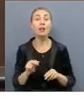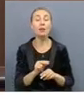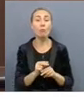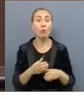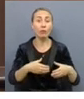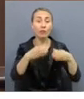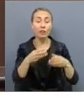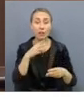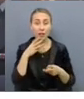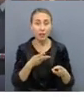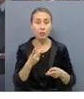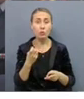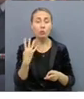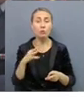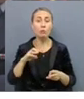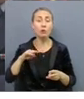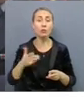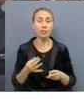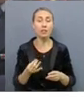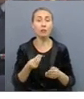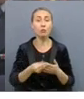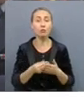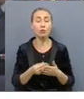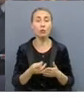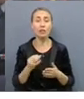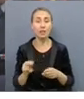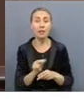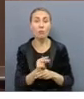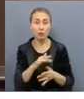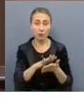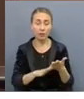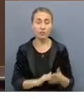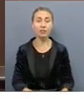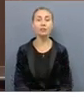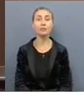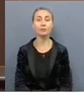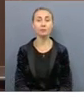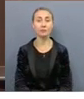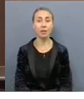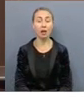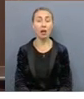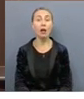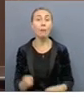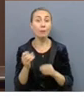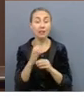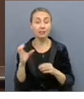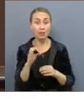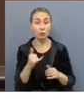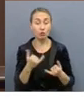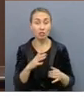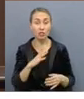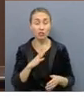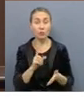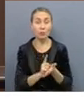выделено 140 миллионов тенге бюджетных средств. Ведутся ремонтные работы. 15 числа у нас должно было все готово быть.